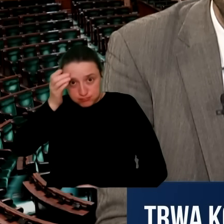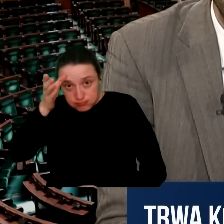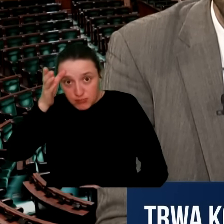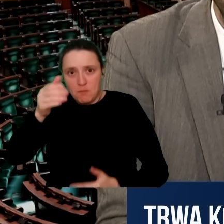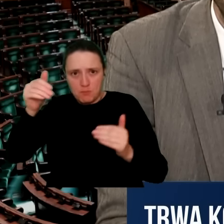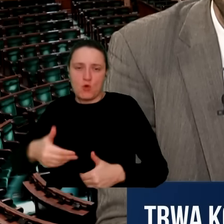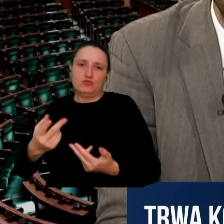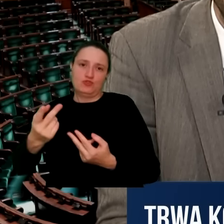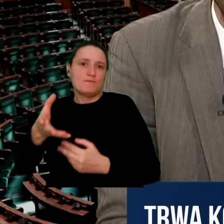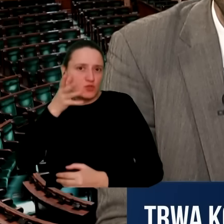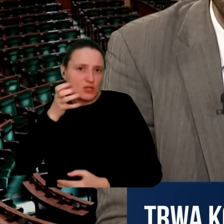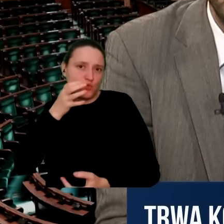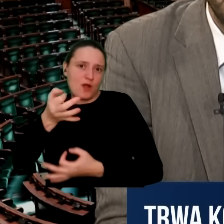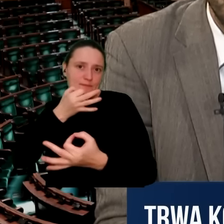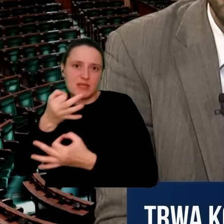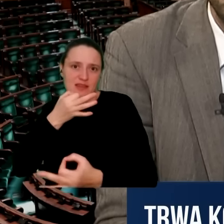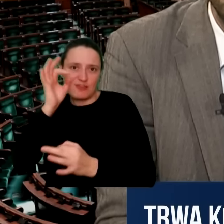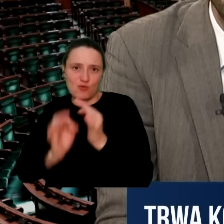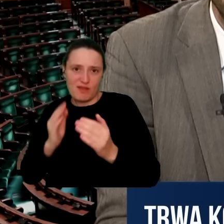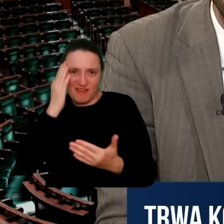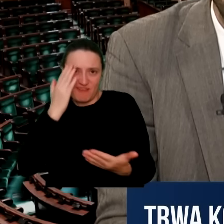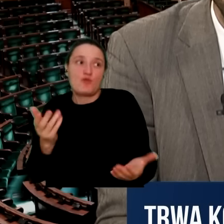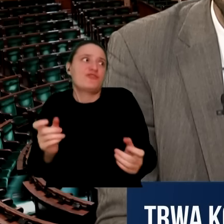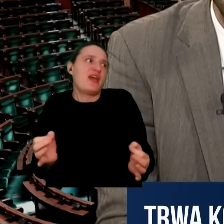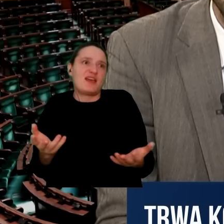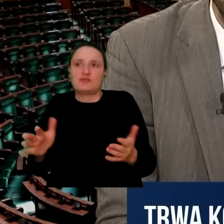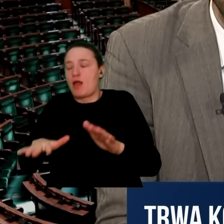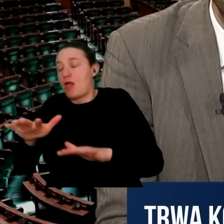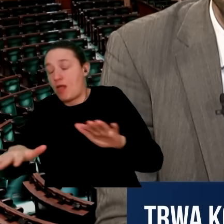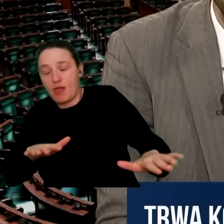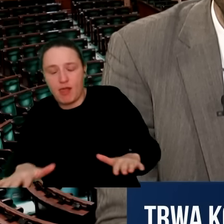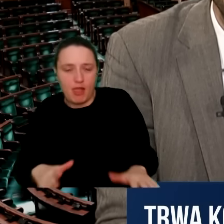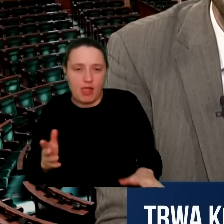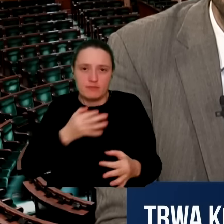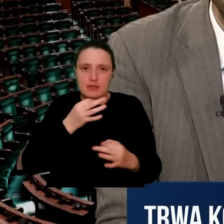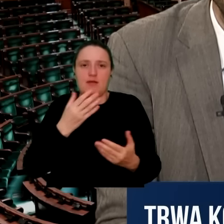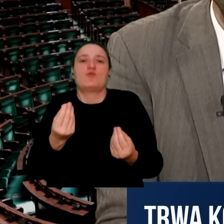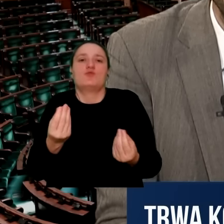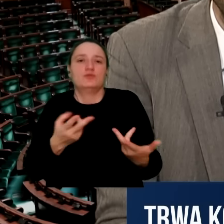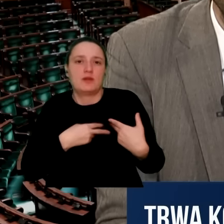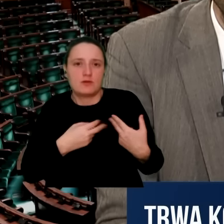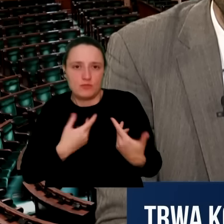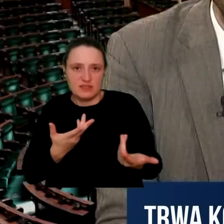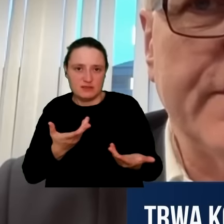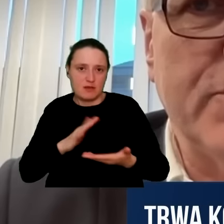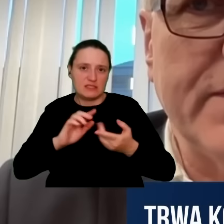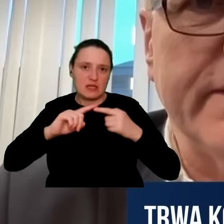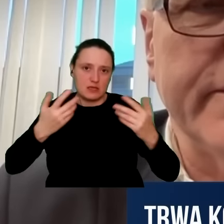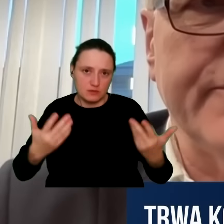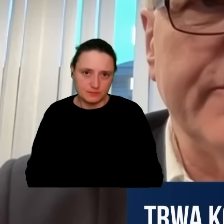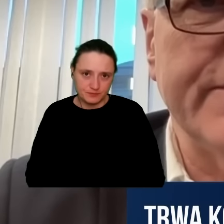świadków przesłuchiwać, no bo inaczej to trochę po omacku. To jaki jest sens takich komisji? Właśnie